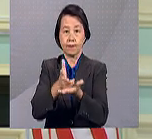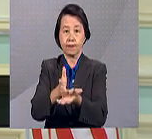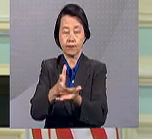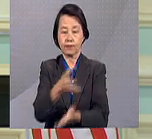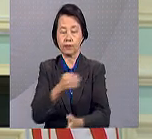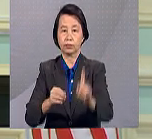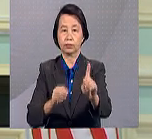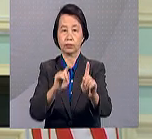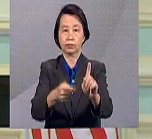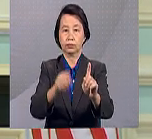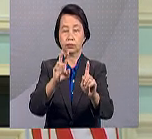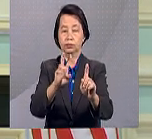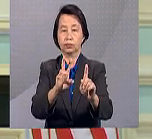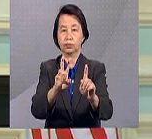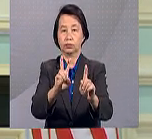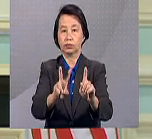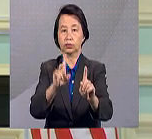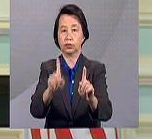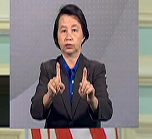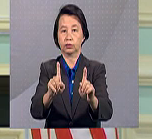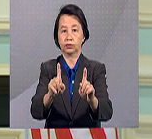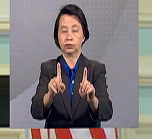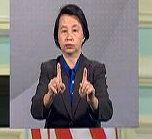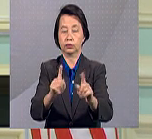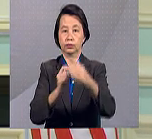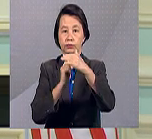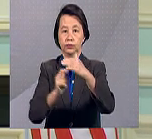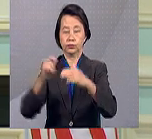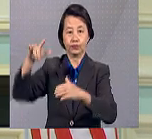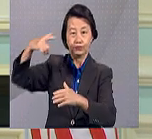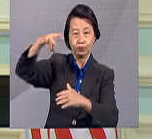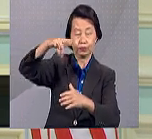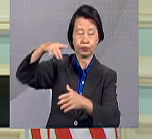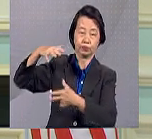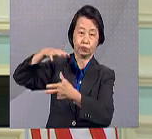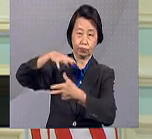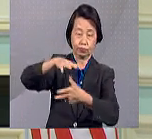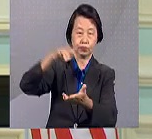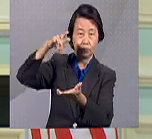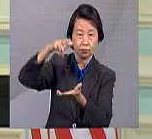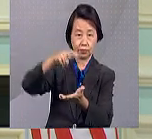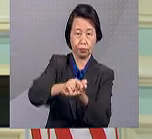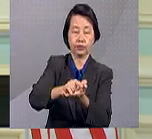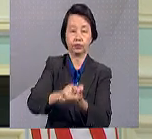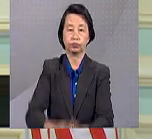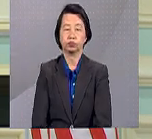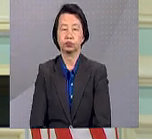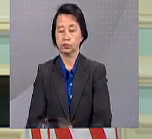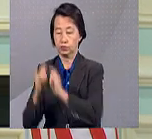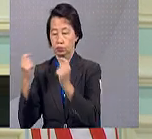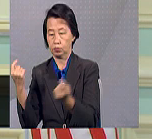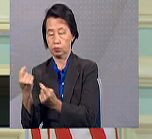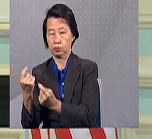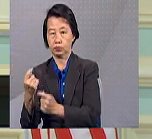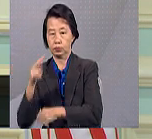dan 121 terminal pengangkutan udara. Pasukan Task Force Operasi Pematuhan